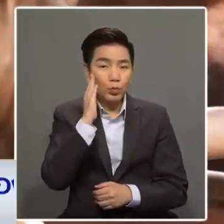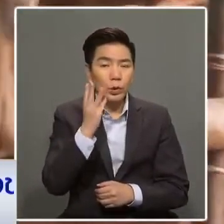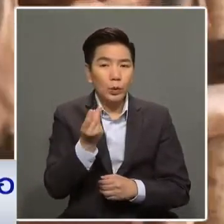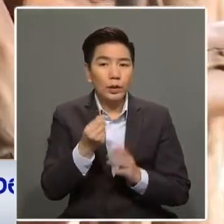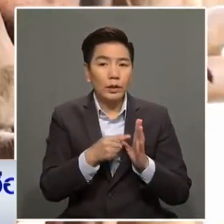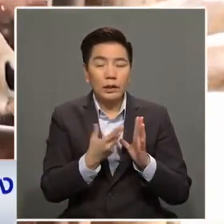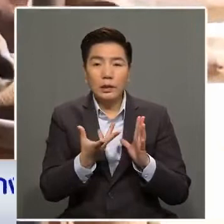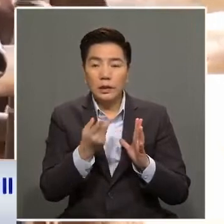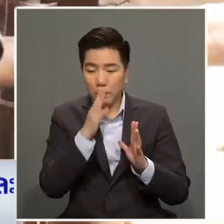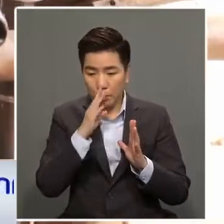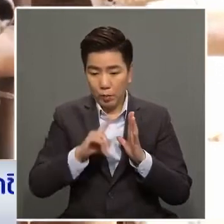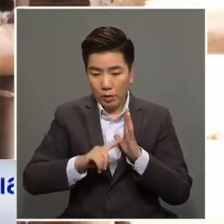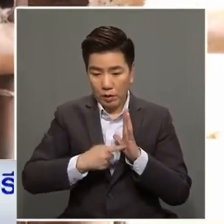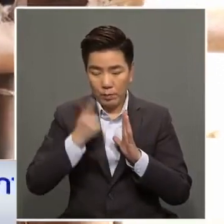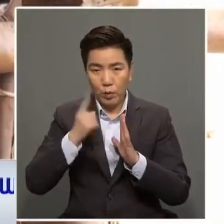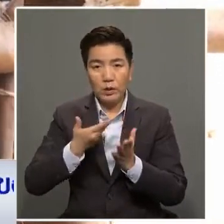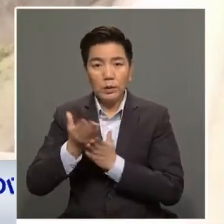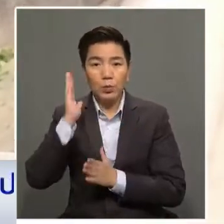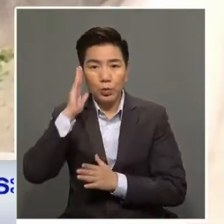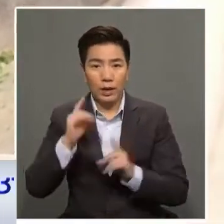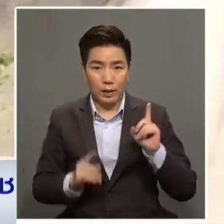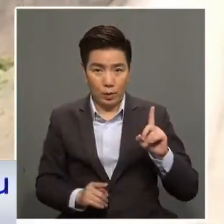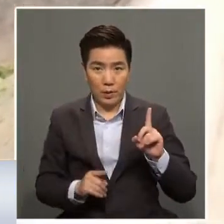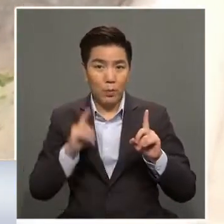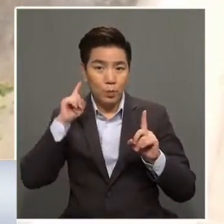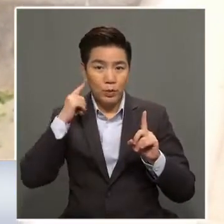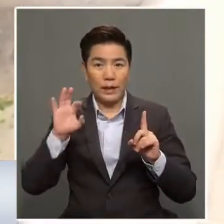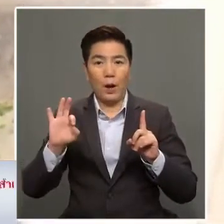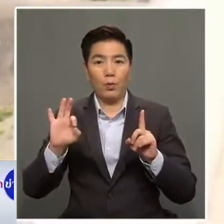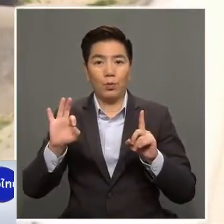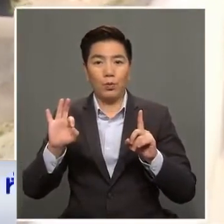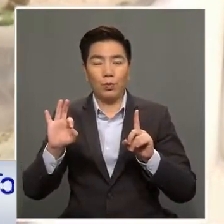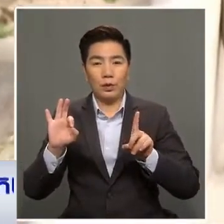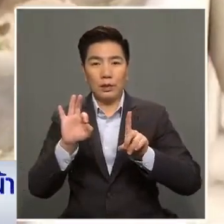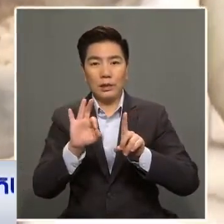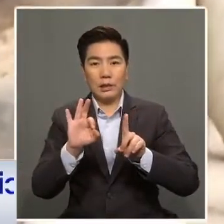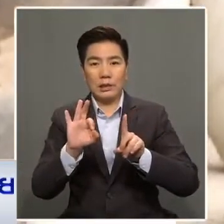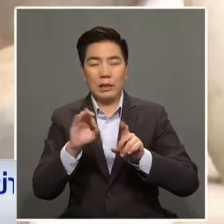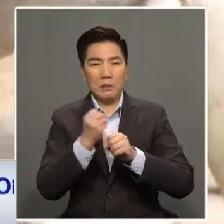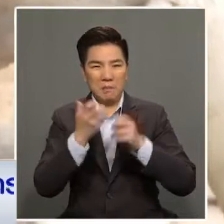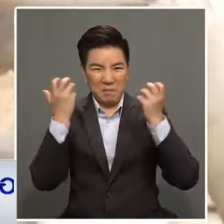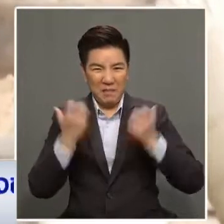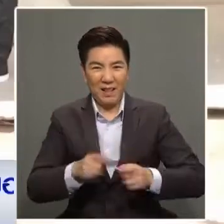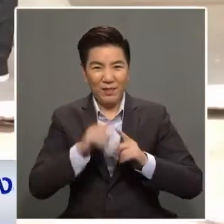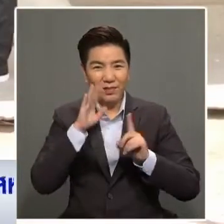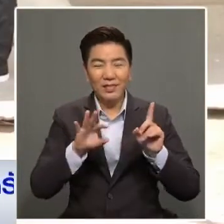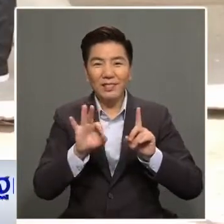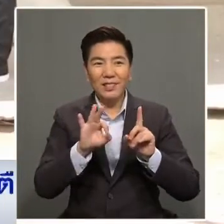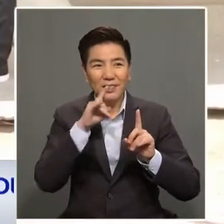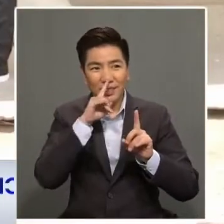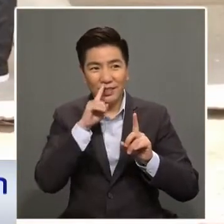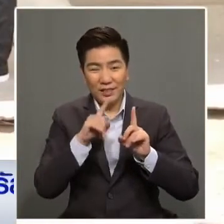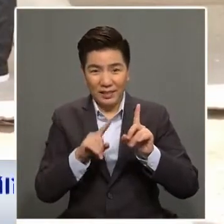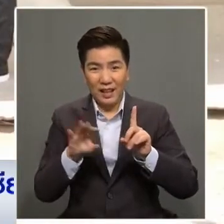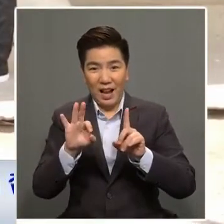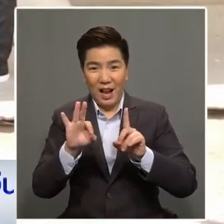ก็เริ่มแรกเราก็ควรจะซื้อตัวผู้ซะตัวหนึ่งแล้วตัวเมีย9ตัว โอ้โหงานหนักเกินเนี่ย ตั วผู้ตั